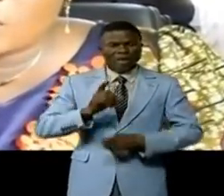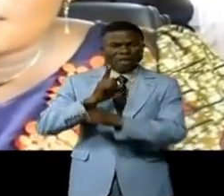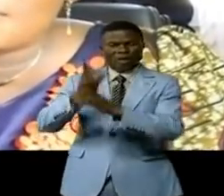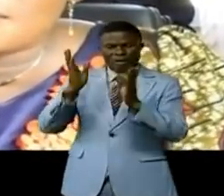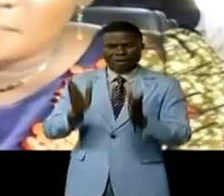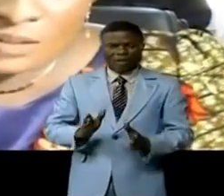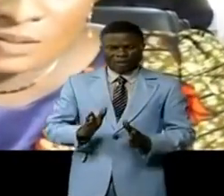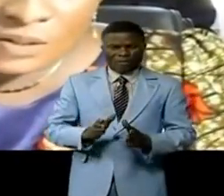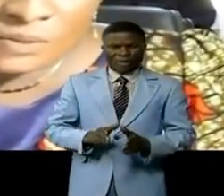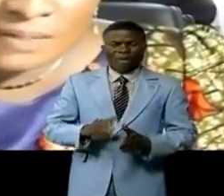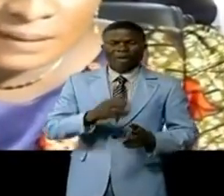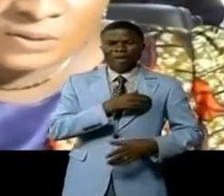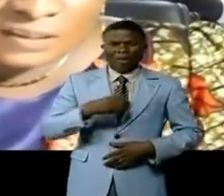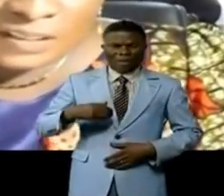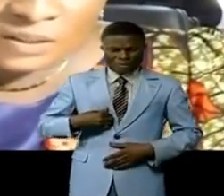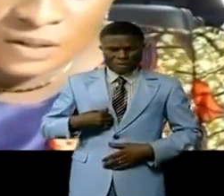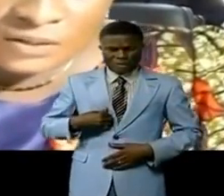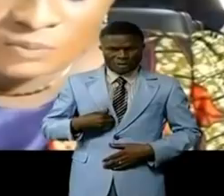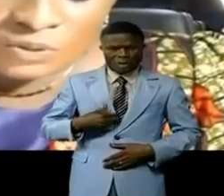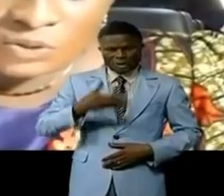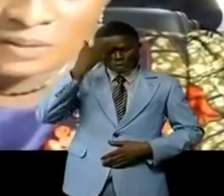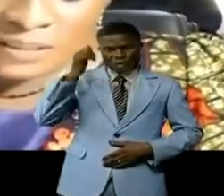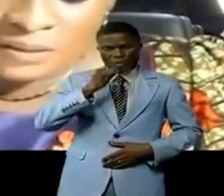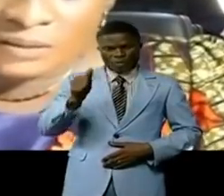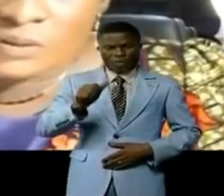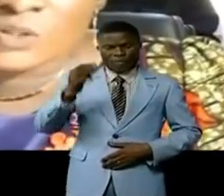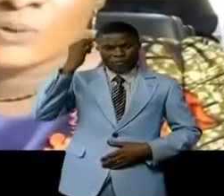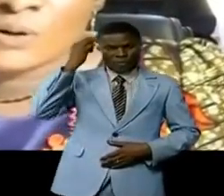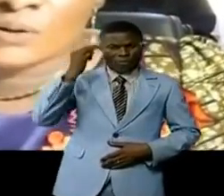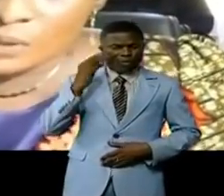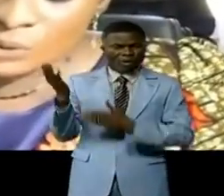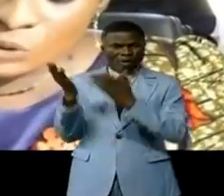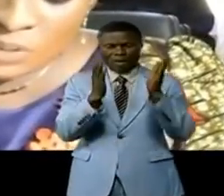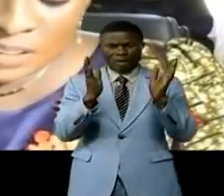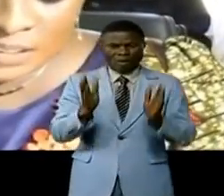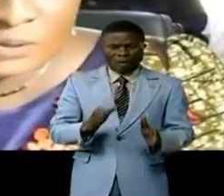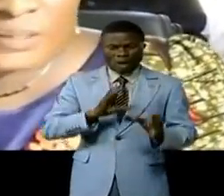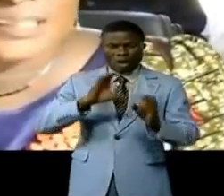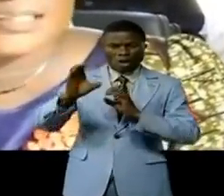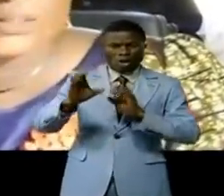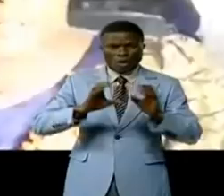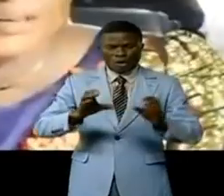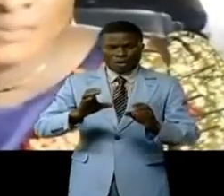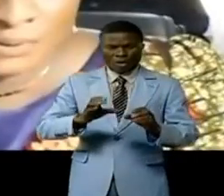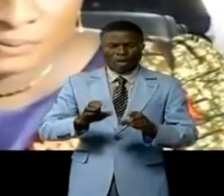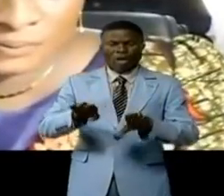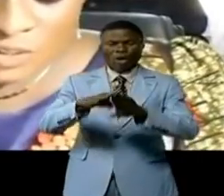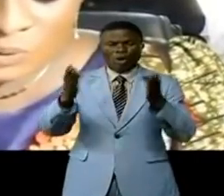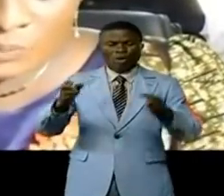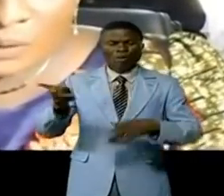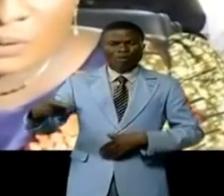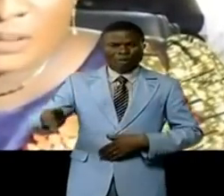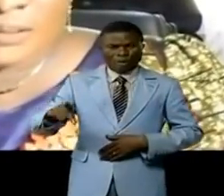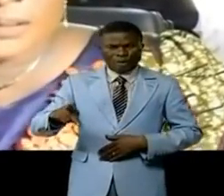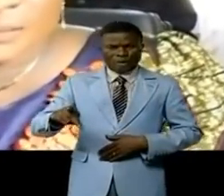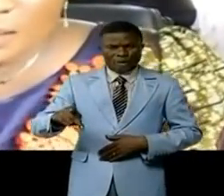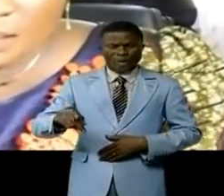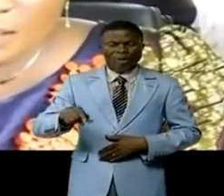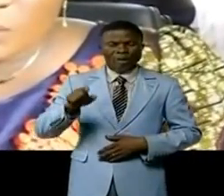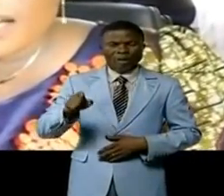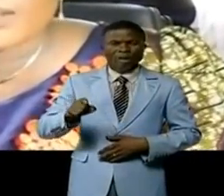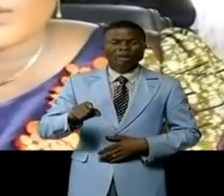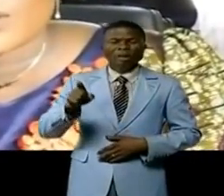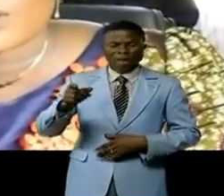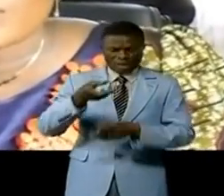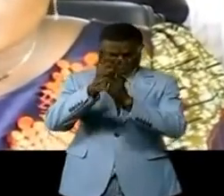mérites de la femme, sans omettre son Excellence M. le ministre des Transports, voies de communication et des enclavements, Chérubin Okende,